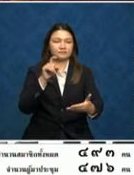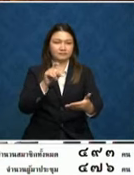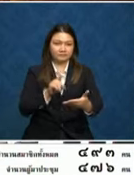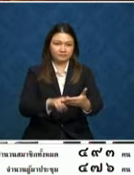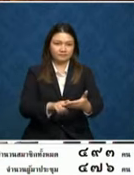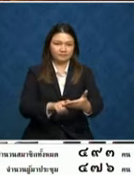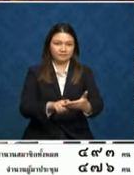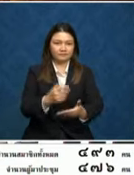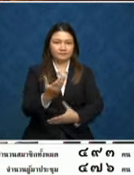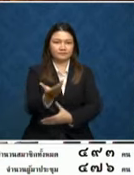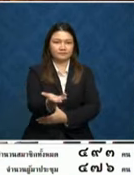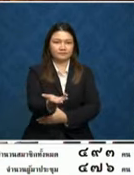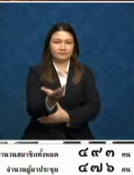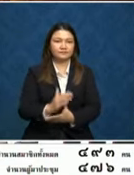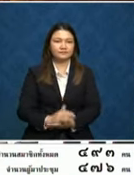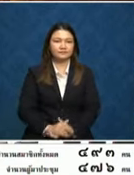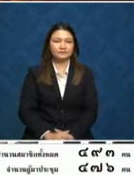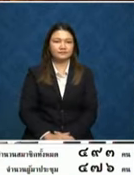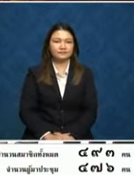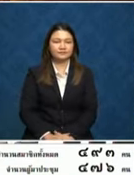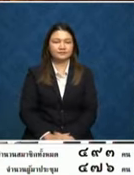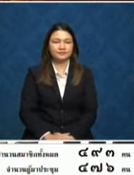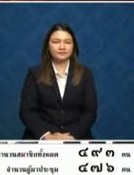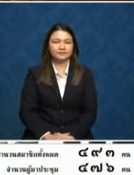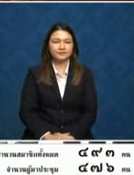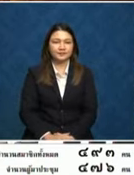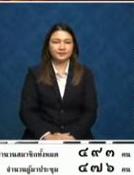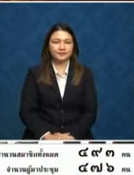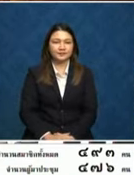งหนึ่งครับครับ